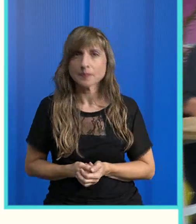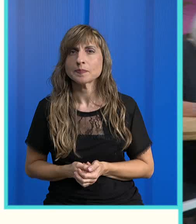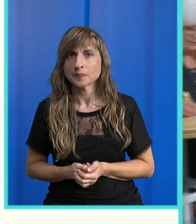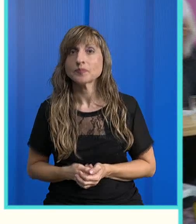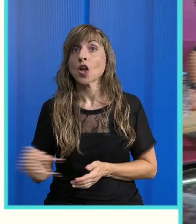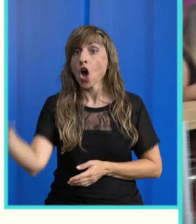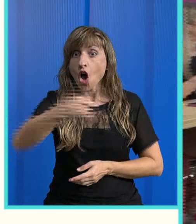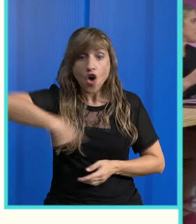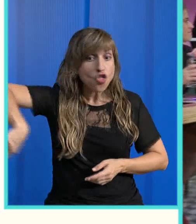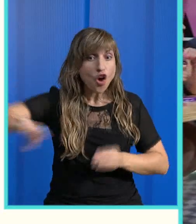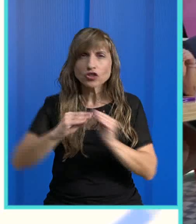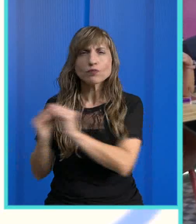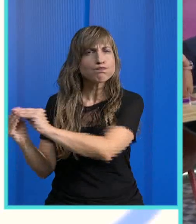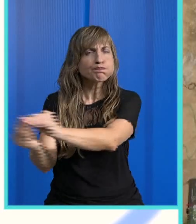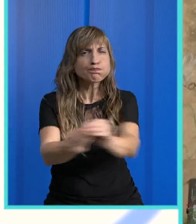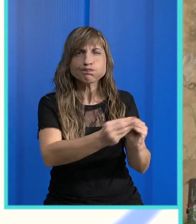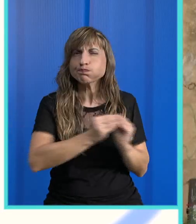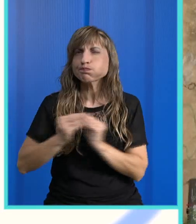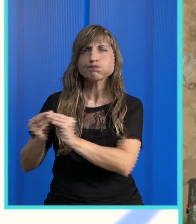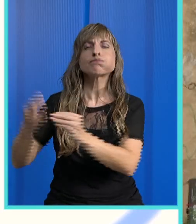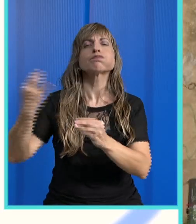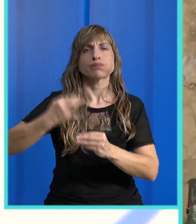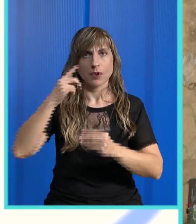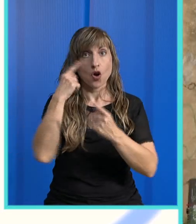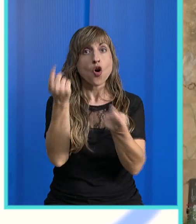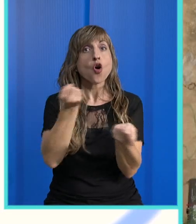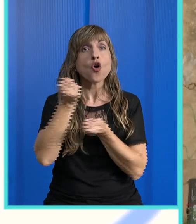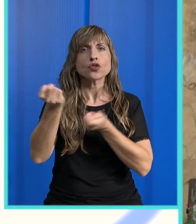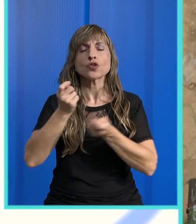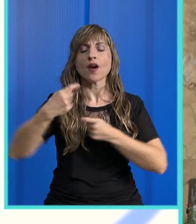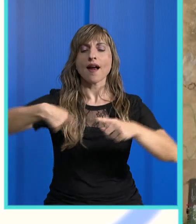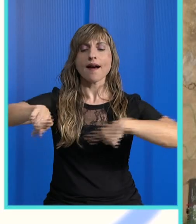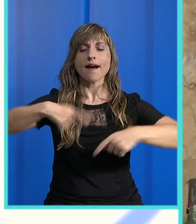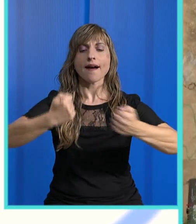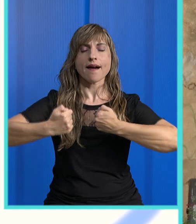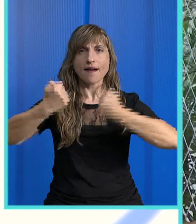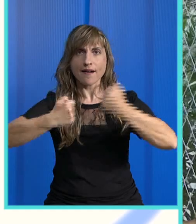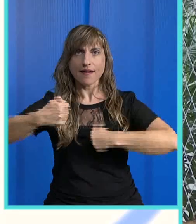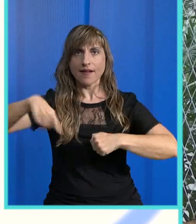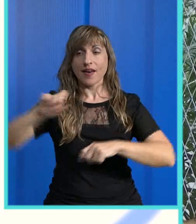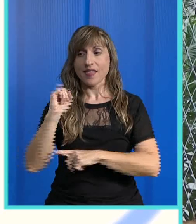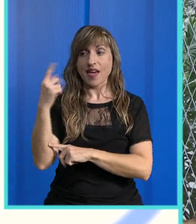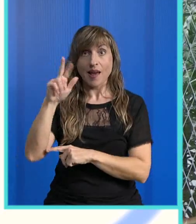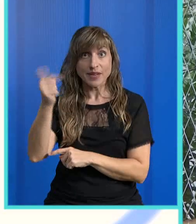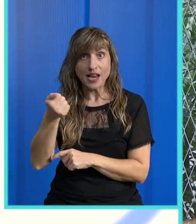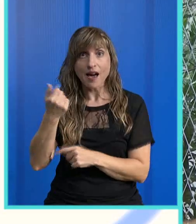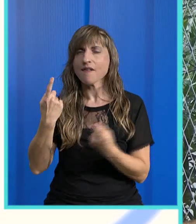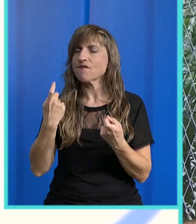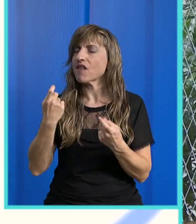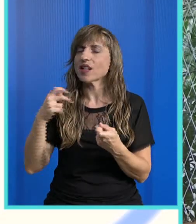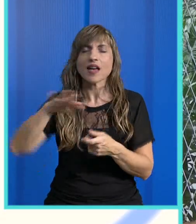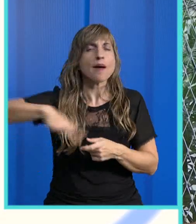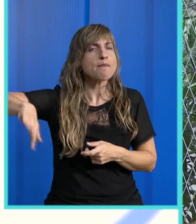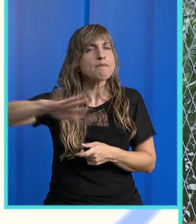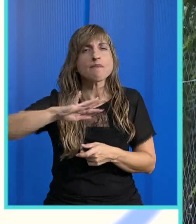estat d'acord tots els grups és en controlar el trànsit de vehicles de dalt la vila i avançant la pacificació d'aquest barri històric en la